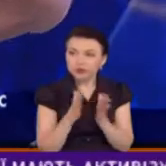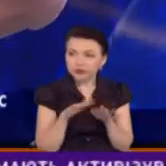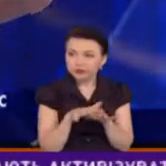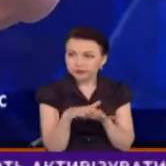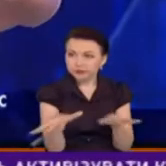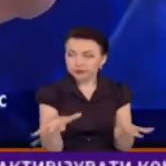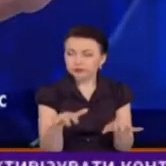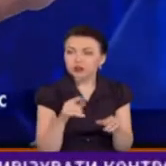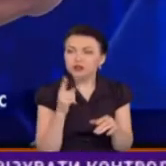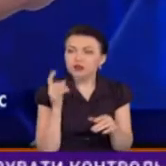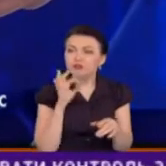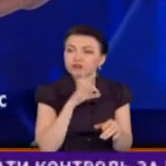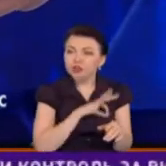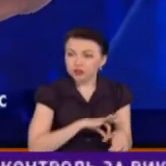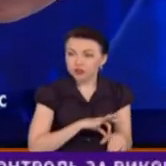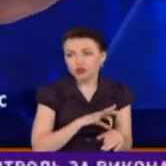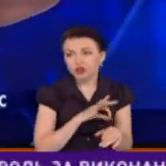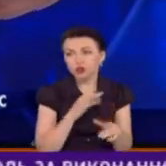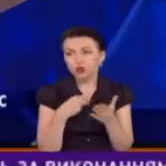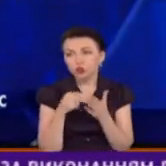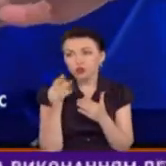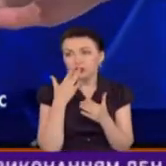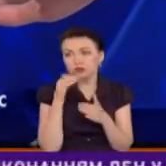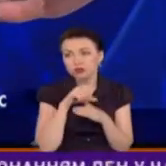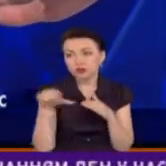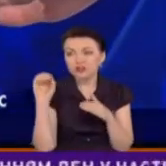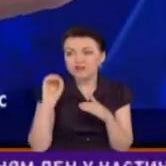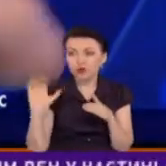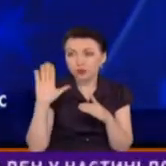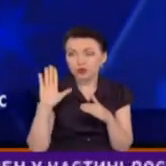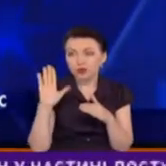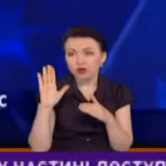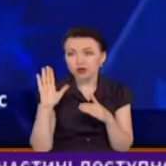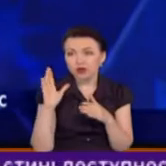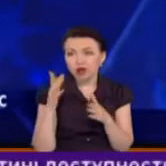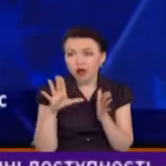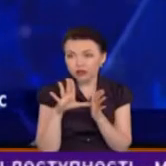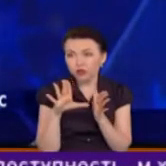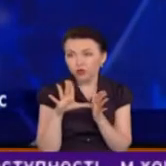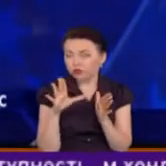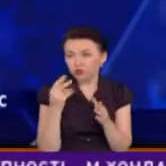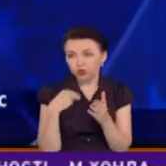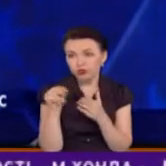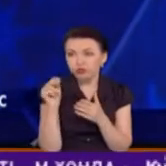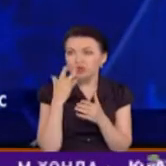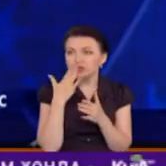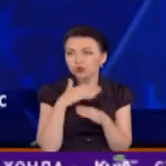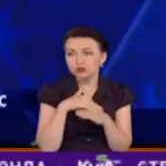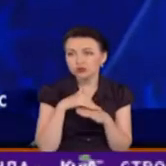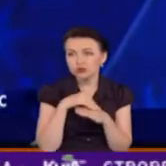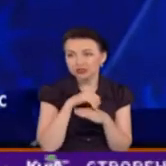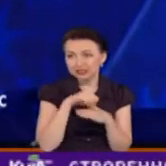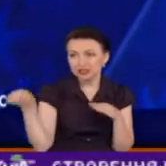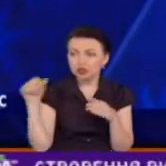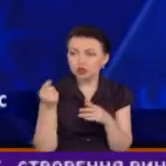там вигідніше було б зараз купувати в Європі. Суто продукт. Так, да, оце у саму електроенергію. Але і вона би